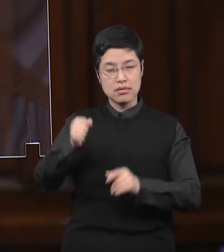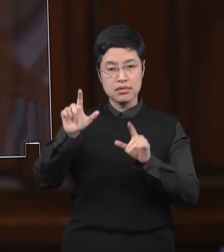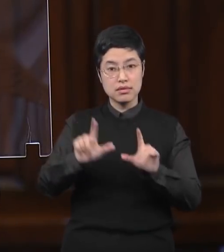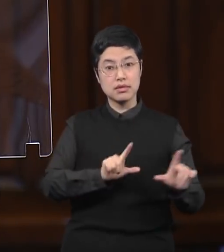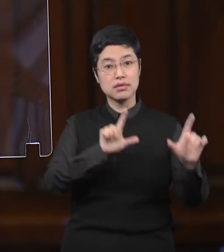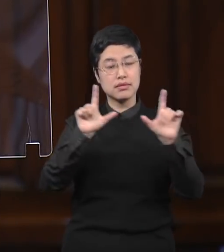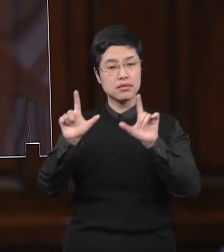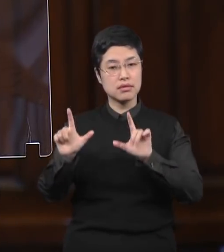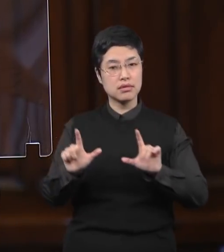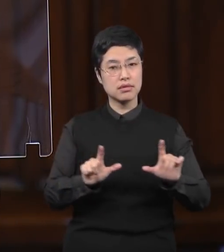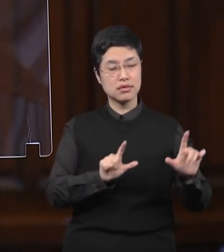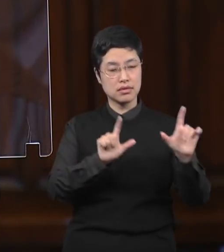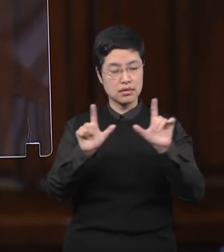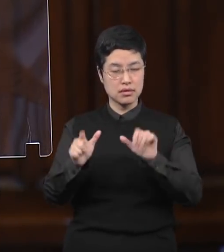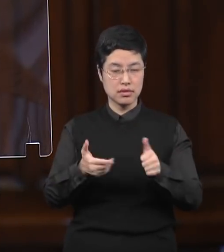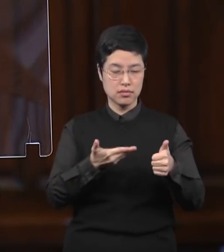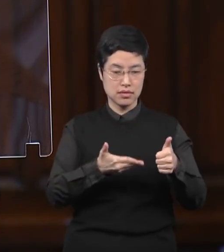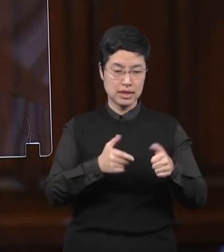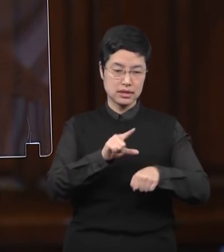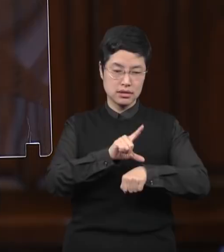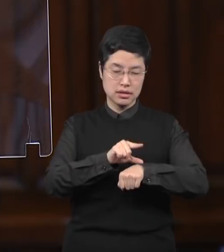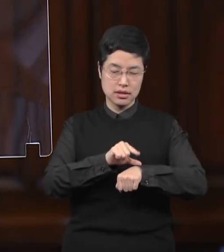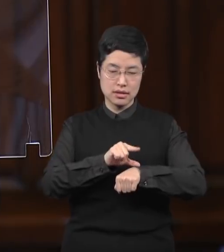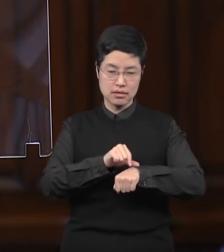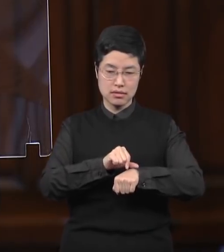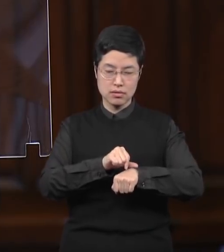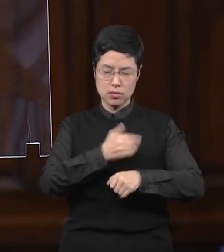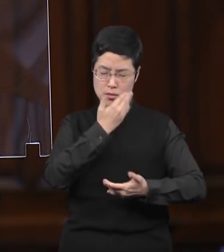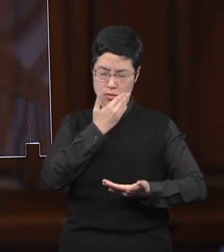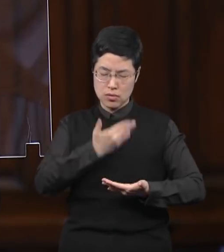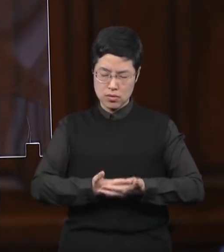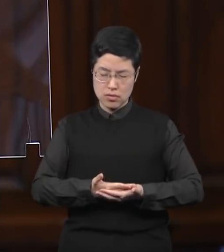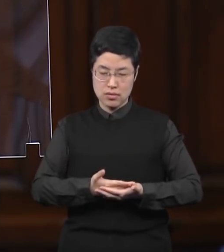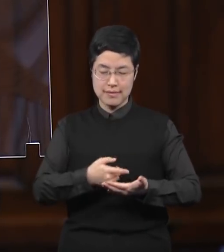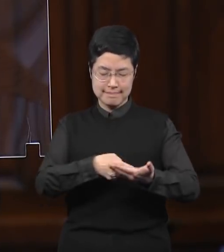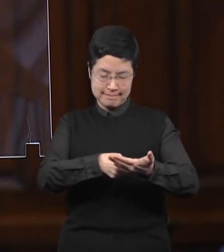얼마나 시간을 소중하고 알뜰하게